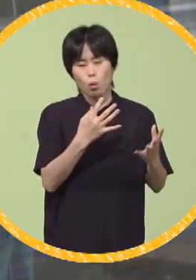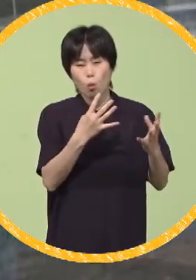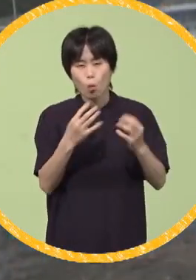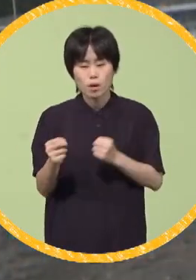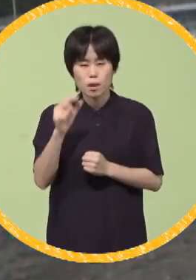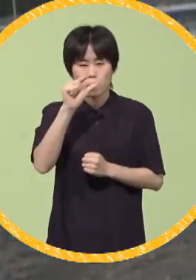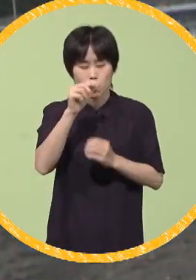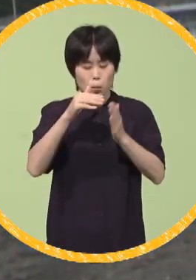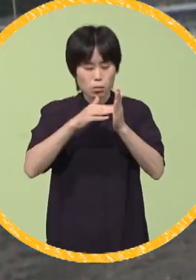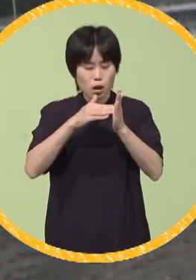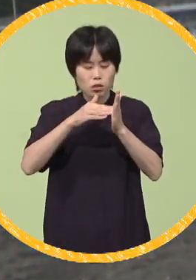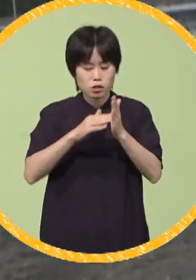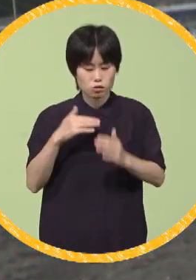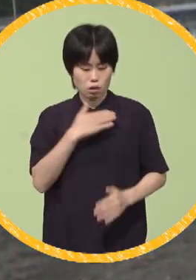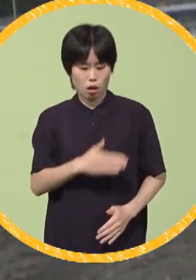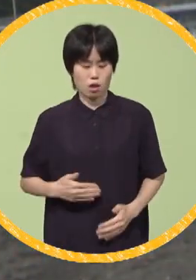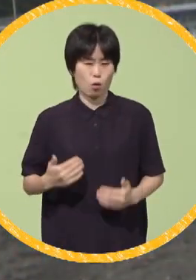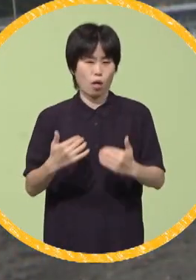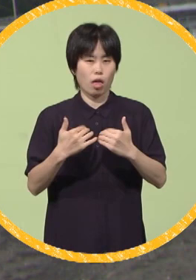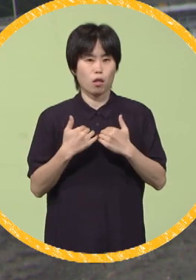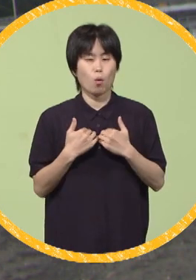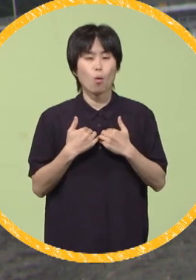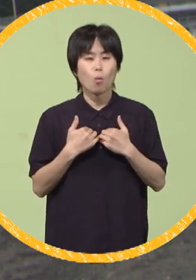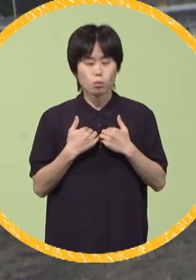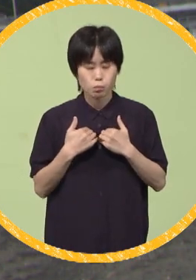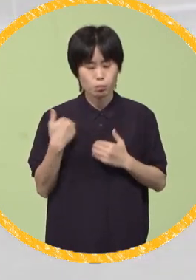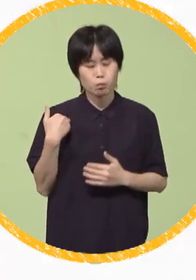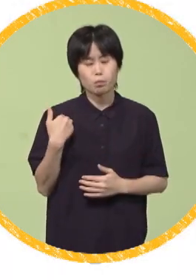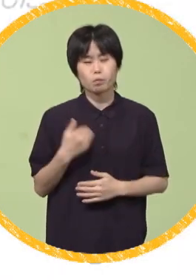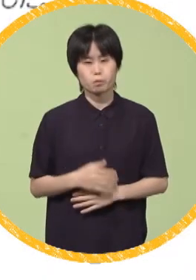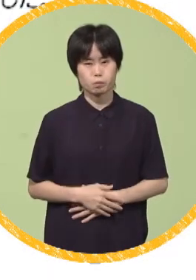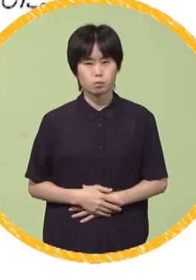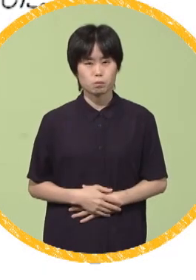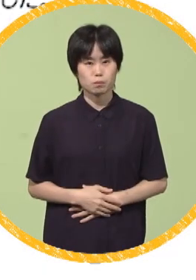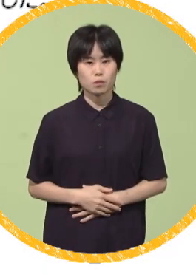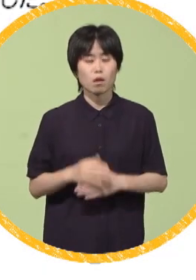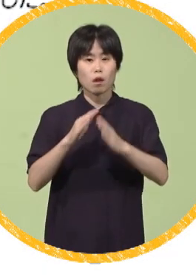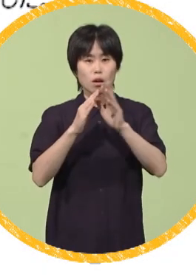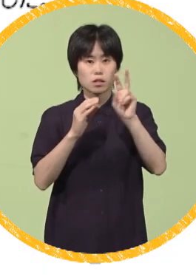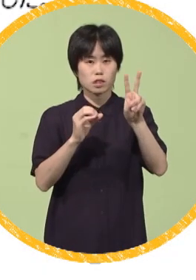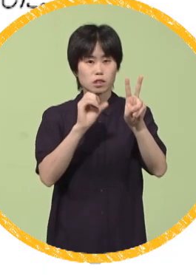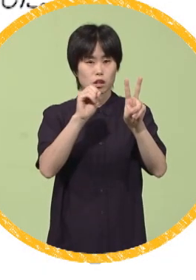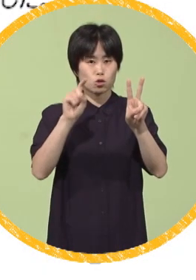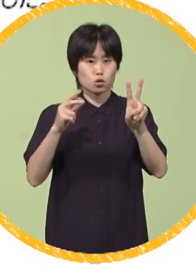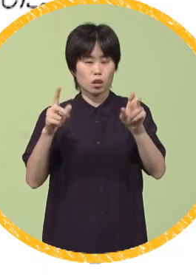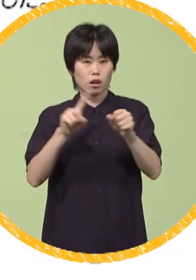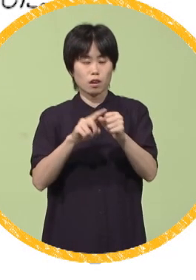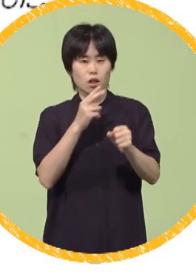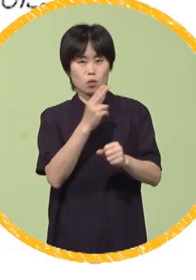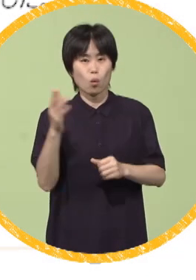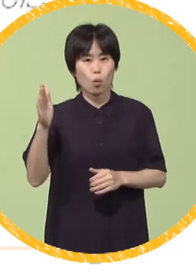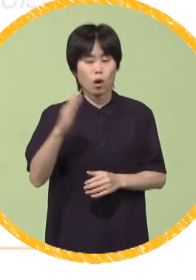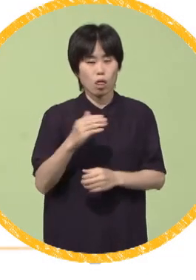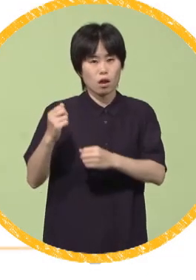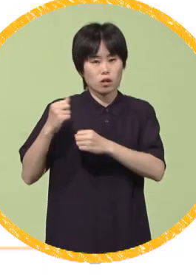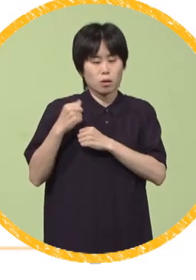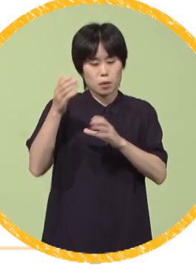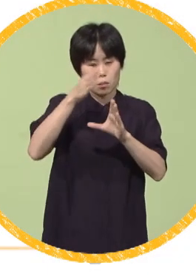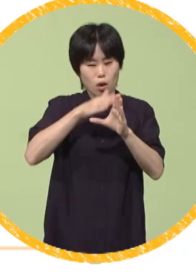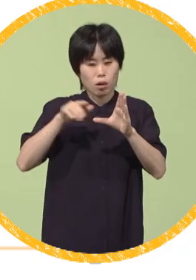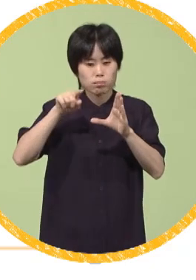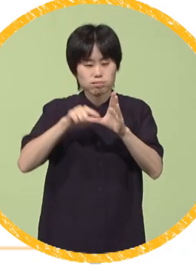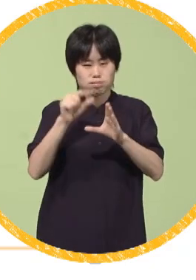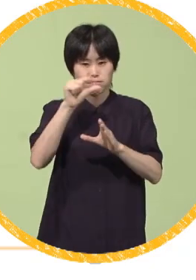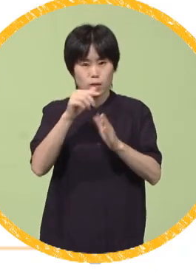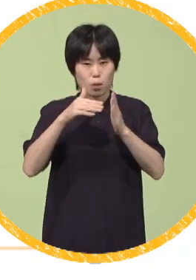イクロプラスチックが及ぼす人体への影響。県では2017年度から相模湾沿岸のマイクロプラス